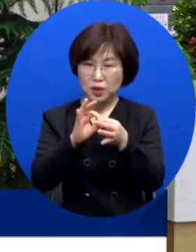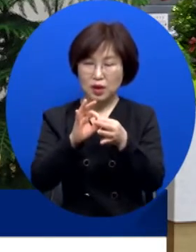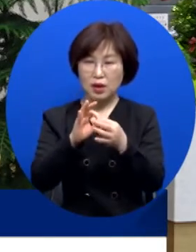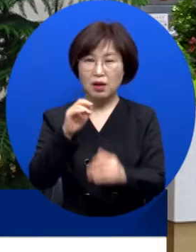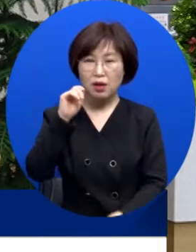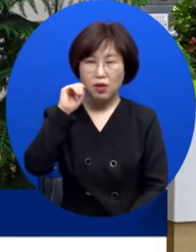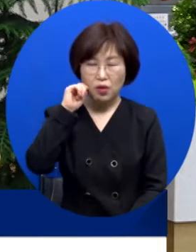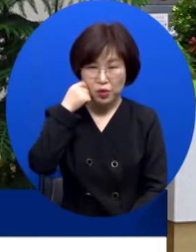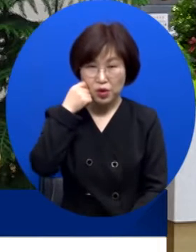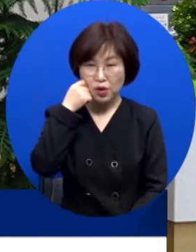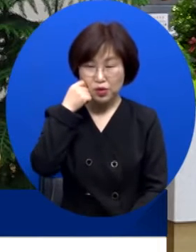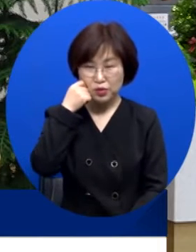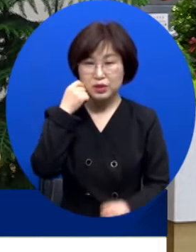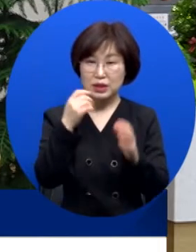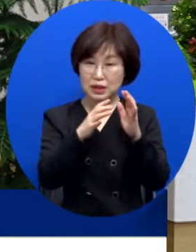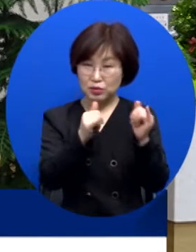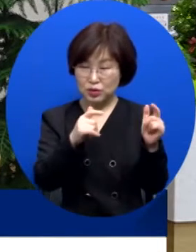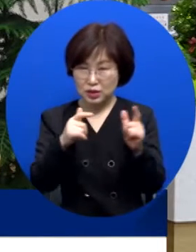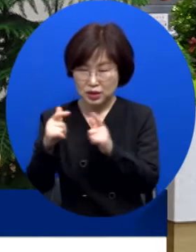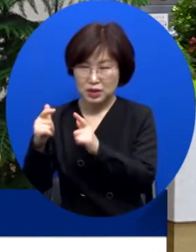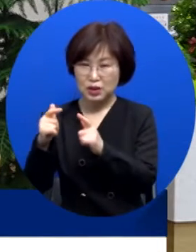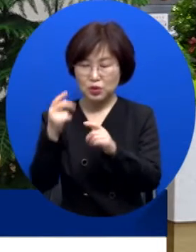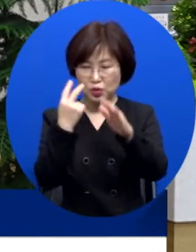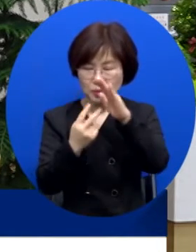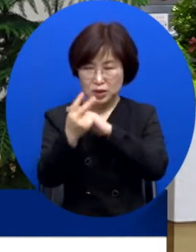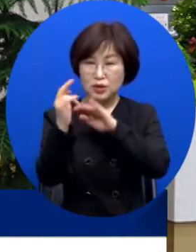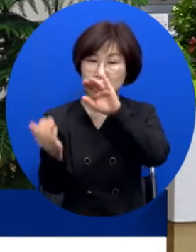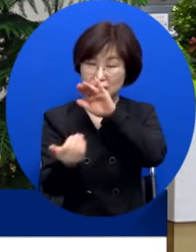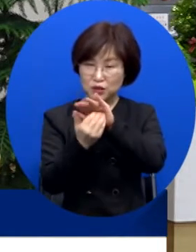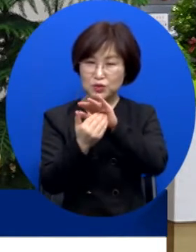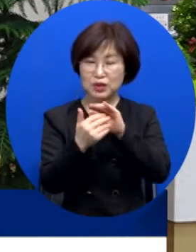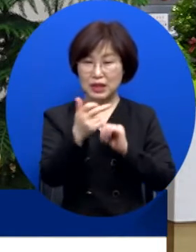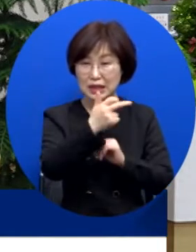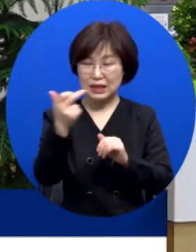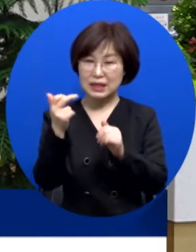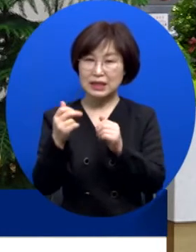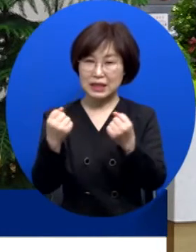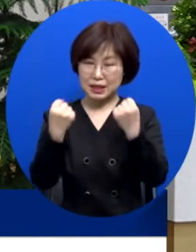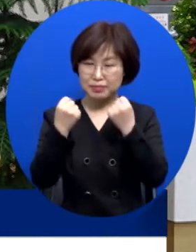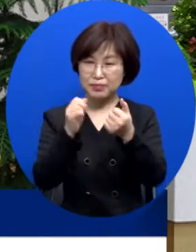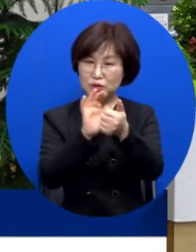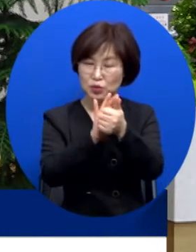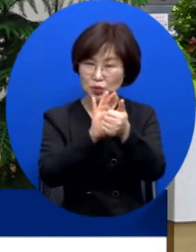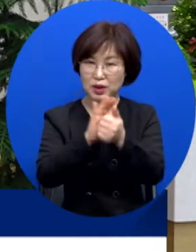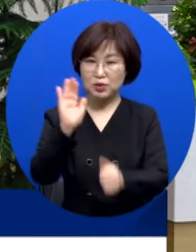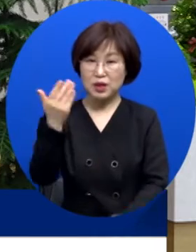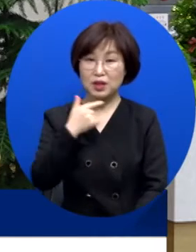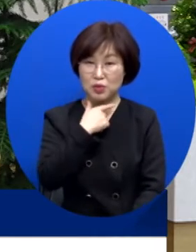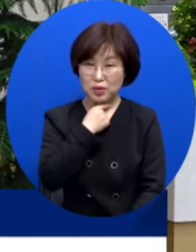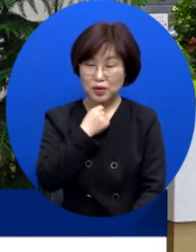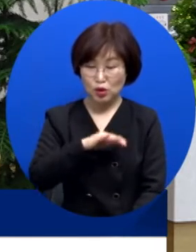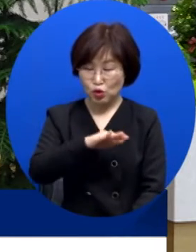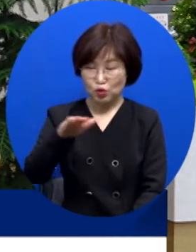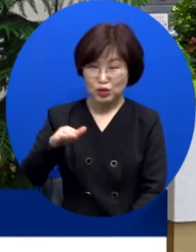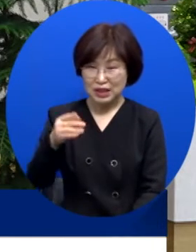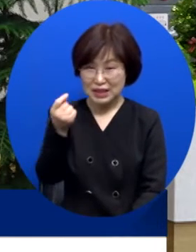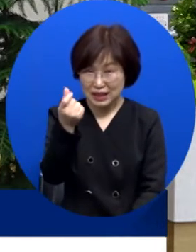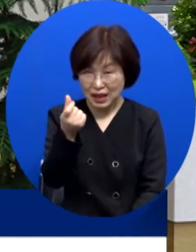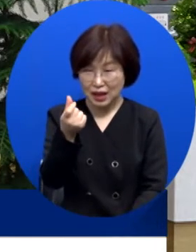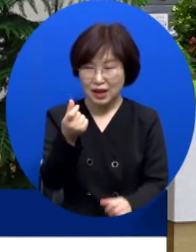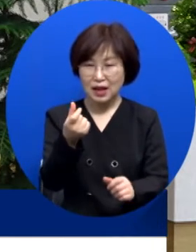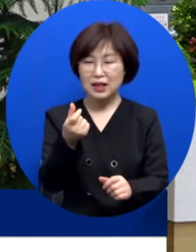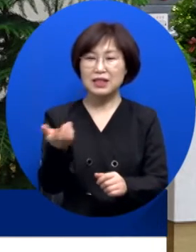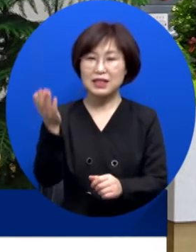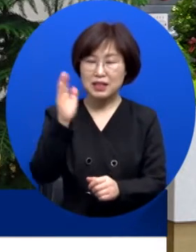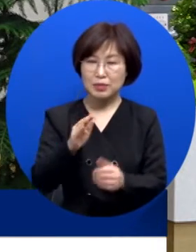어려움에 처해 있는 분들 또 비전을 이루는데 큰 힘이 되었으면 좋겠습니다. 우리에게는 작은 것이지만 우리의